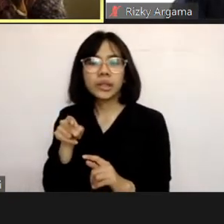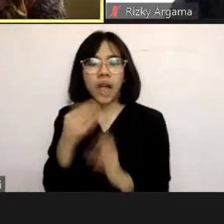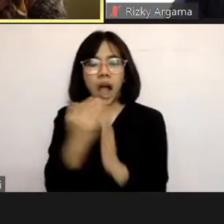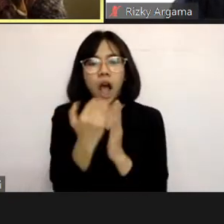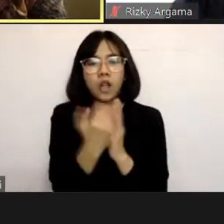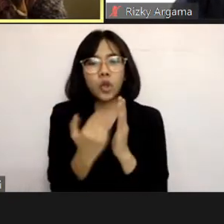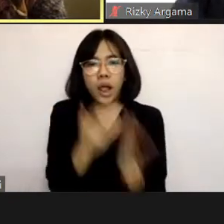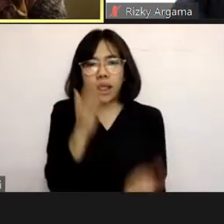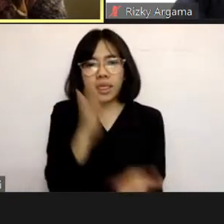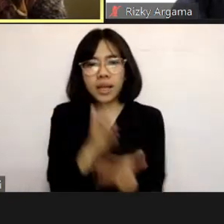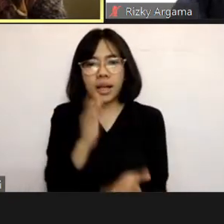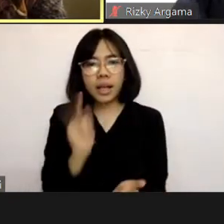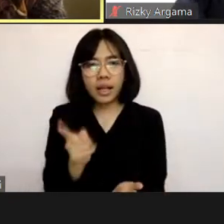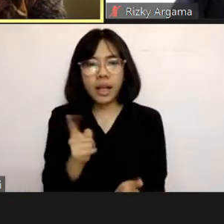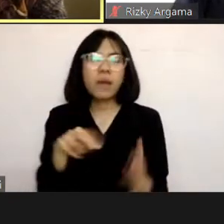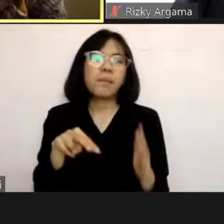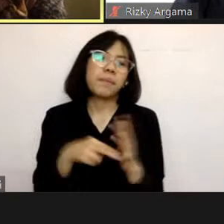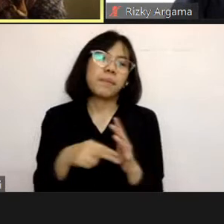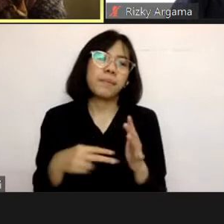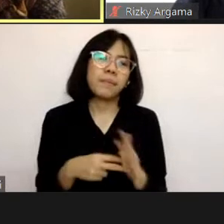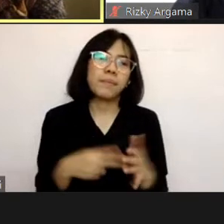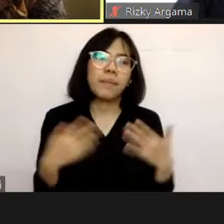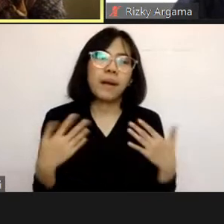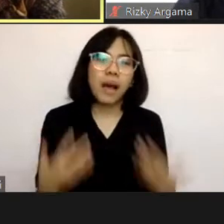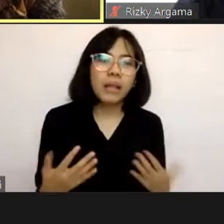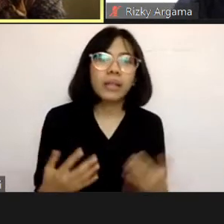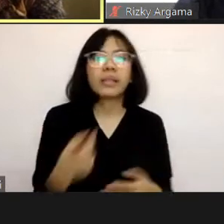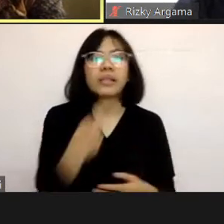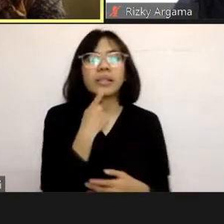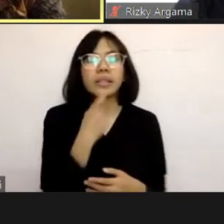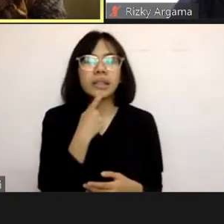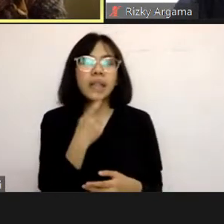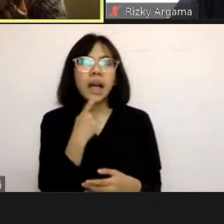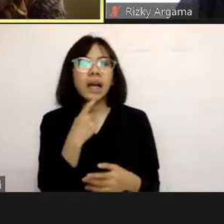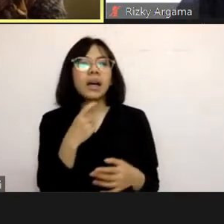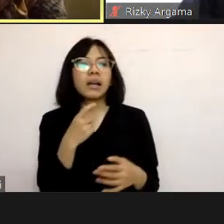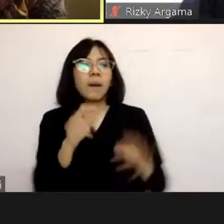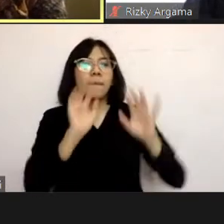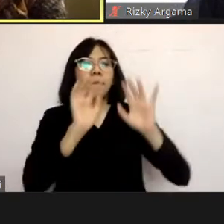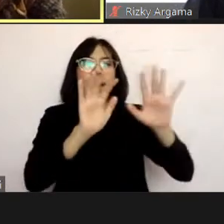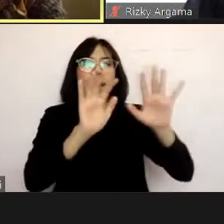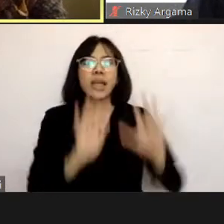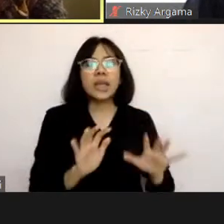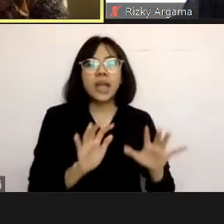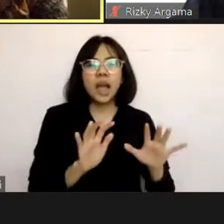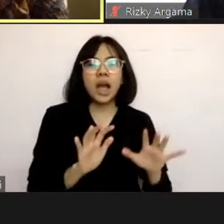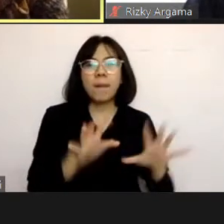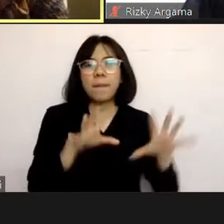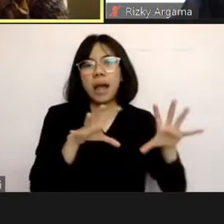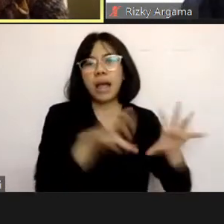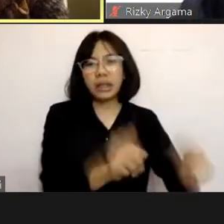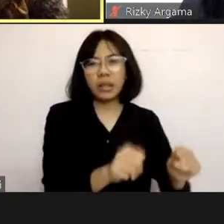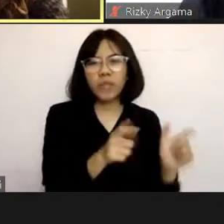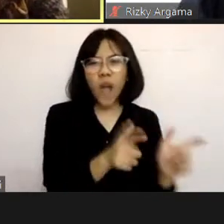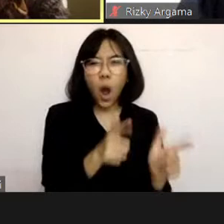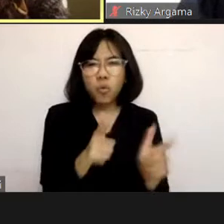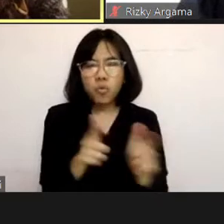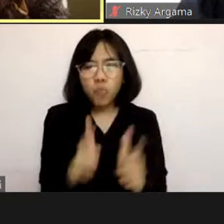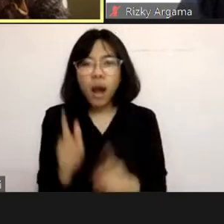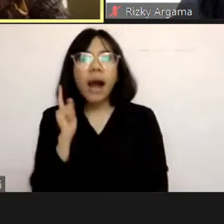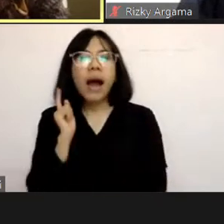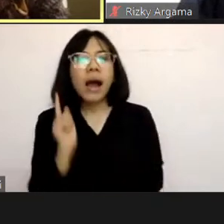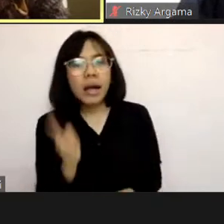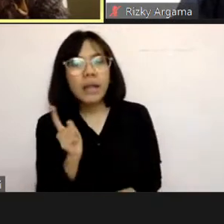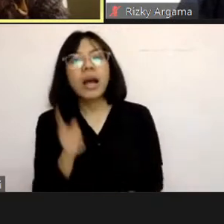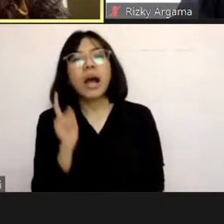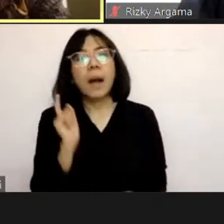begitu istilah weaponization of law ini menjadi sebuah isu bersama ya di kawasan, ketika kita melihat